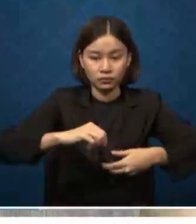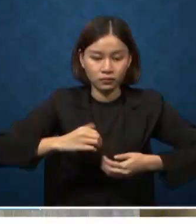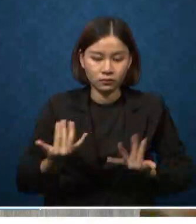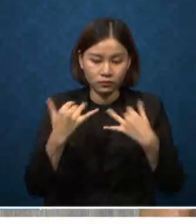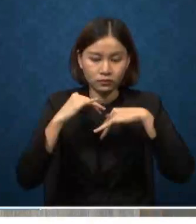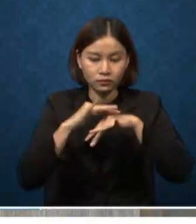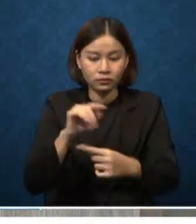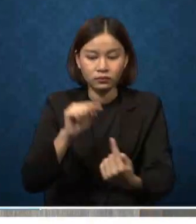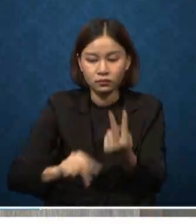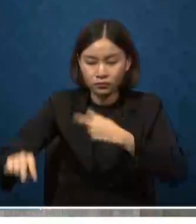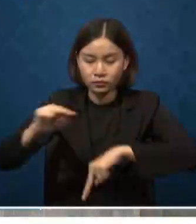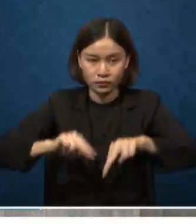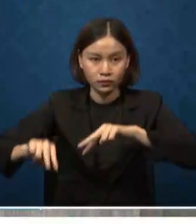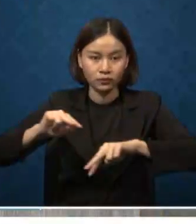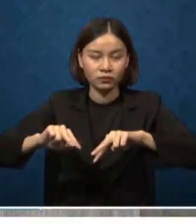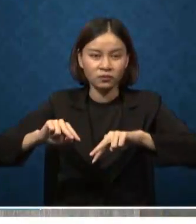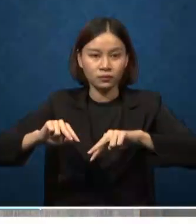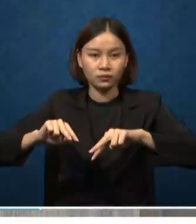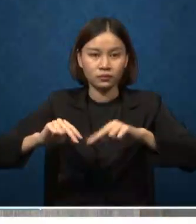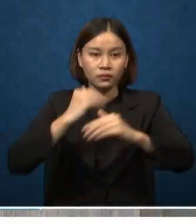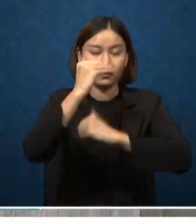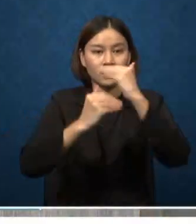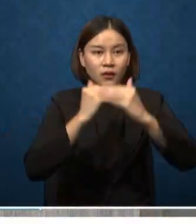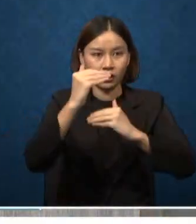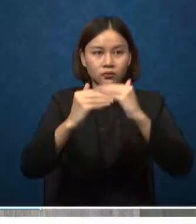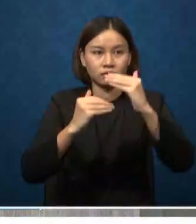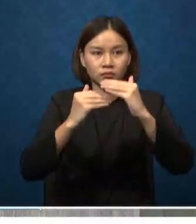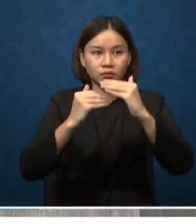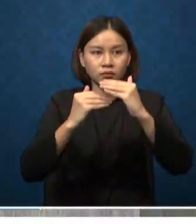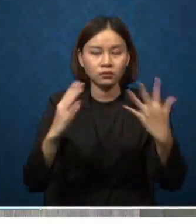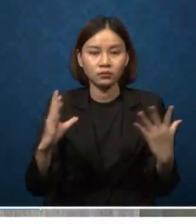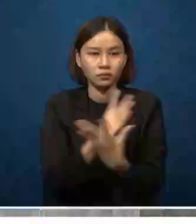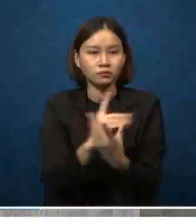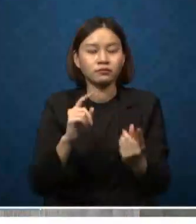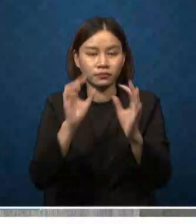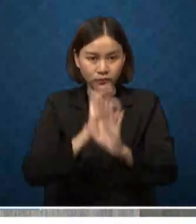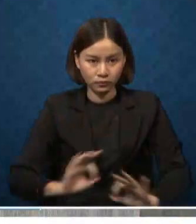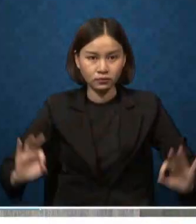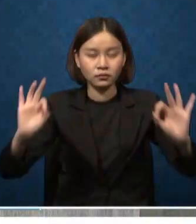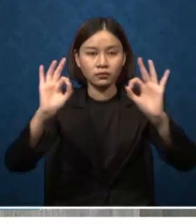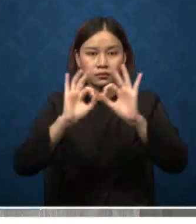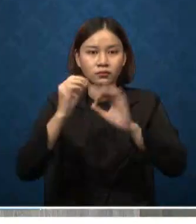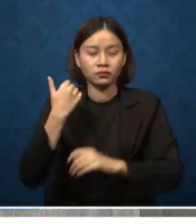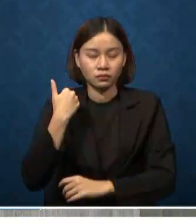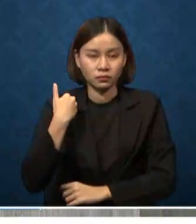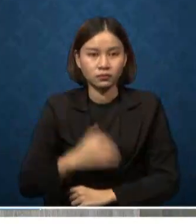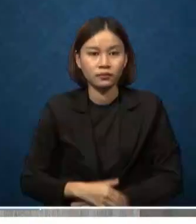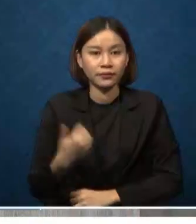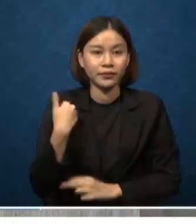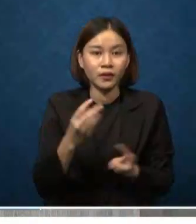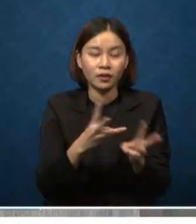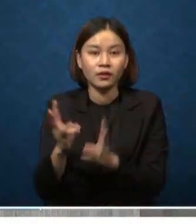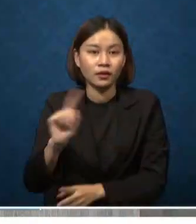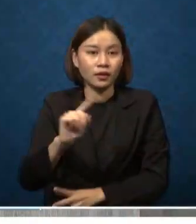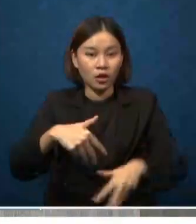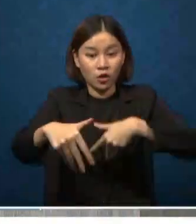ทางอนุรักษ์พัฒนาวัฒนธรรมเป็นเรื่องสำคัญแล้วครับเราน่าจะมีช่องทางอะไร